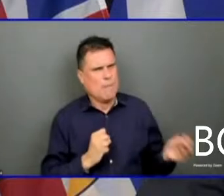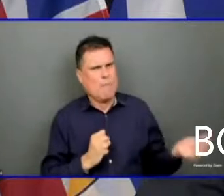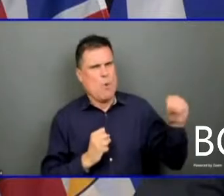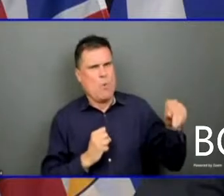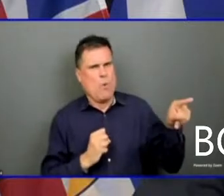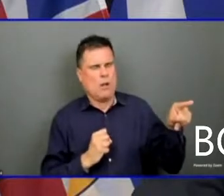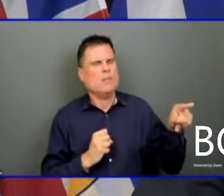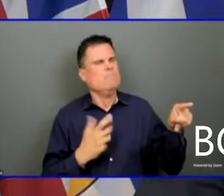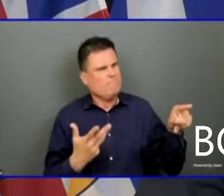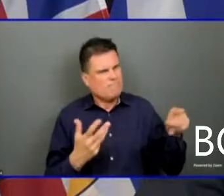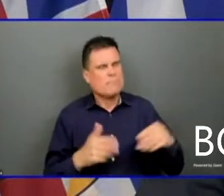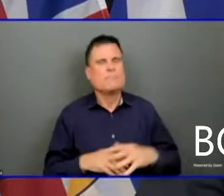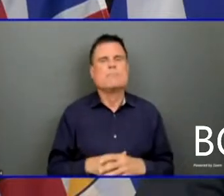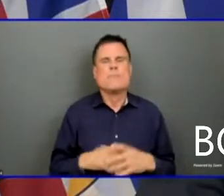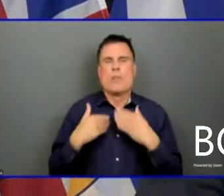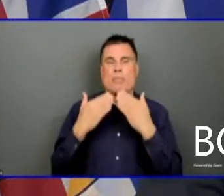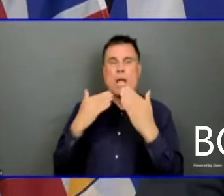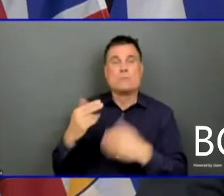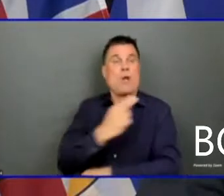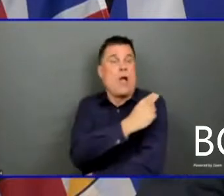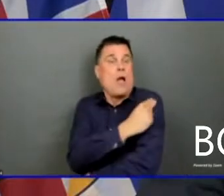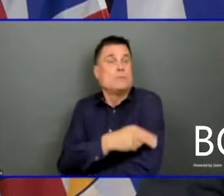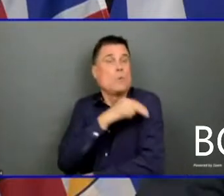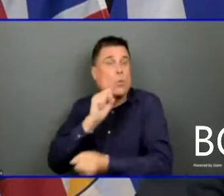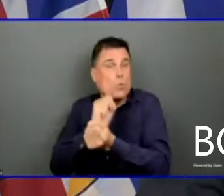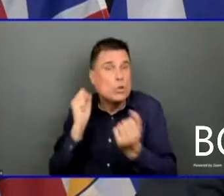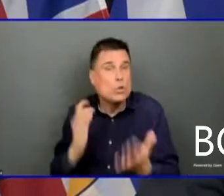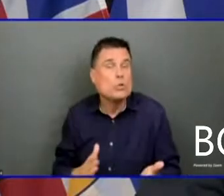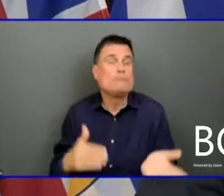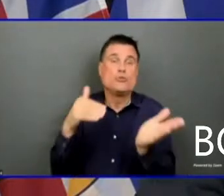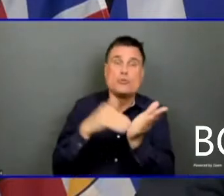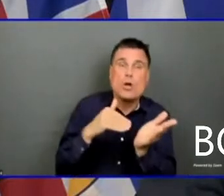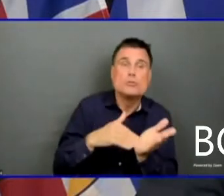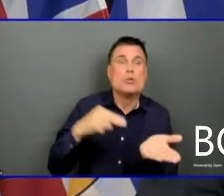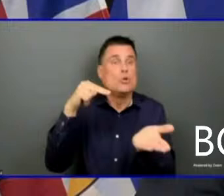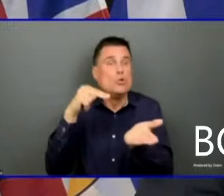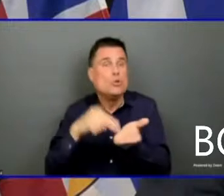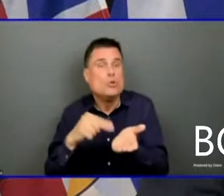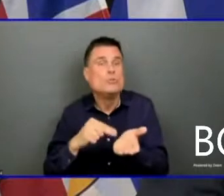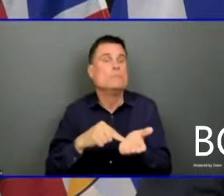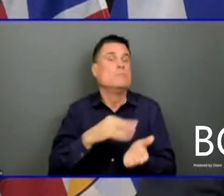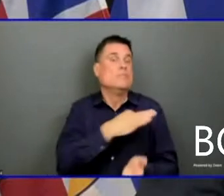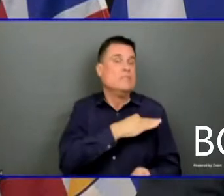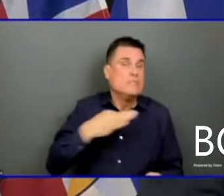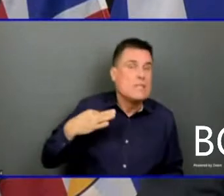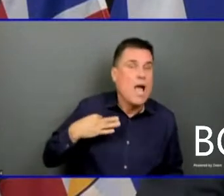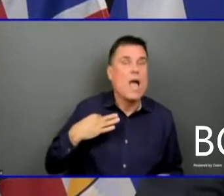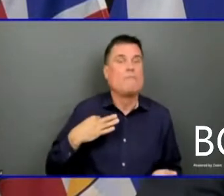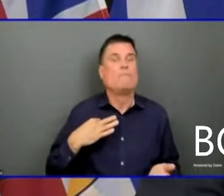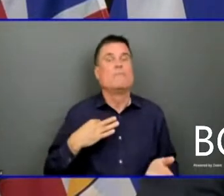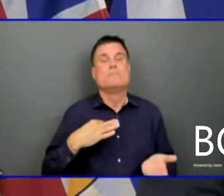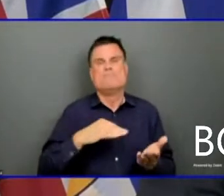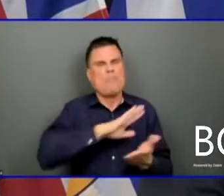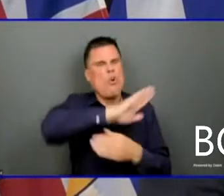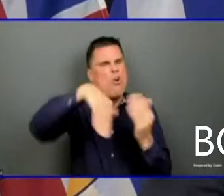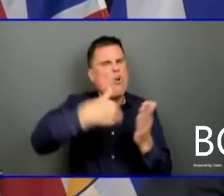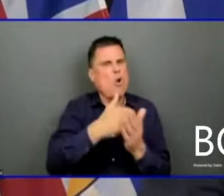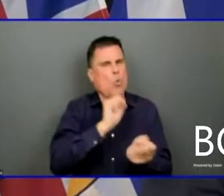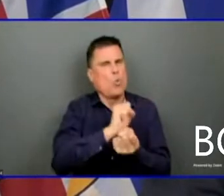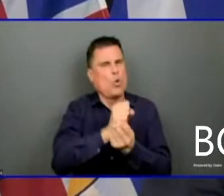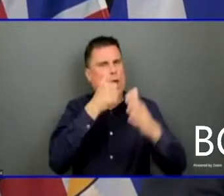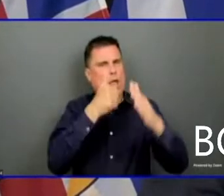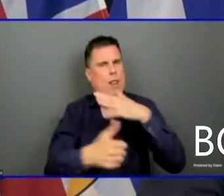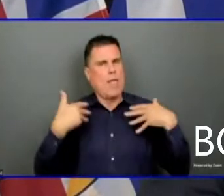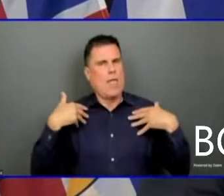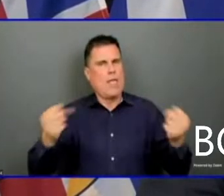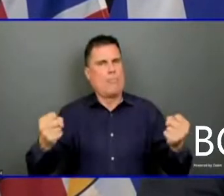可怕。我记得那时候也是几百个人住院，所有的医生啊、护士啊，是真的是严